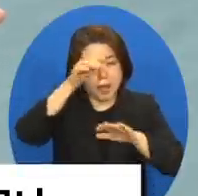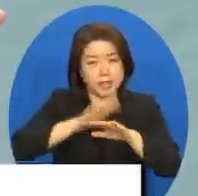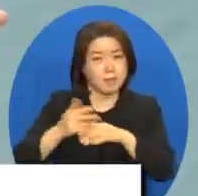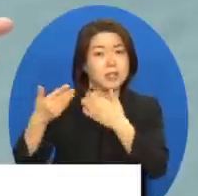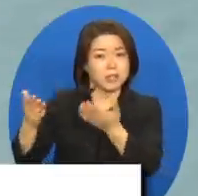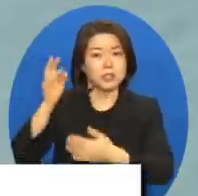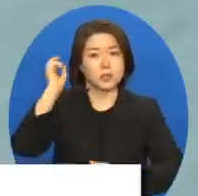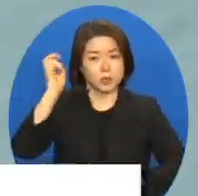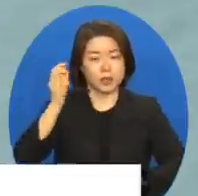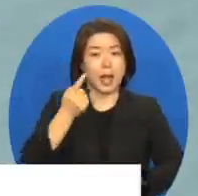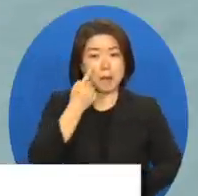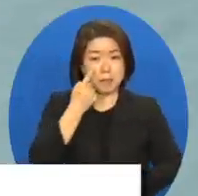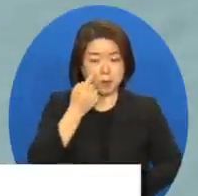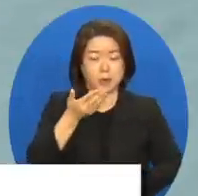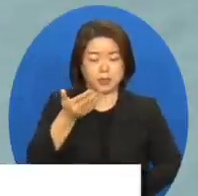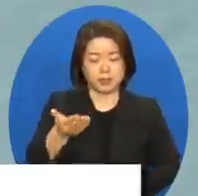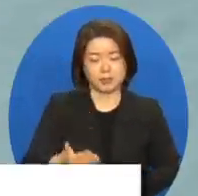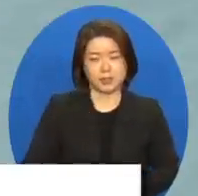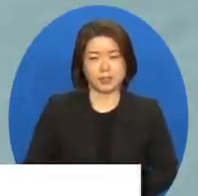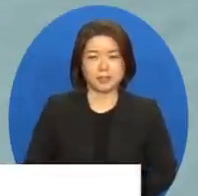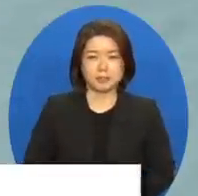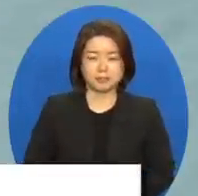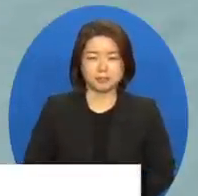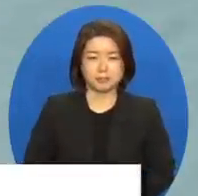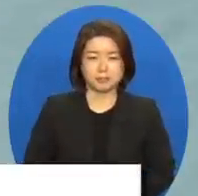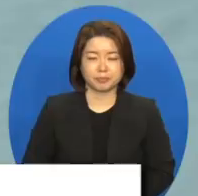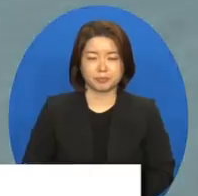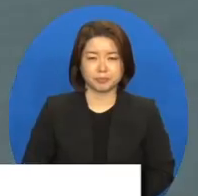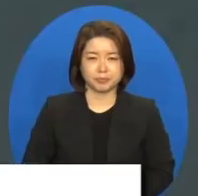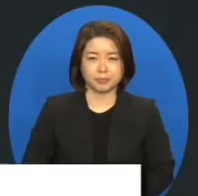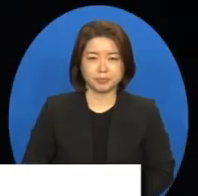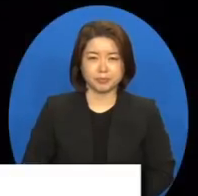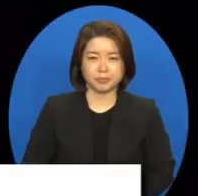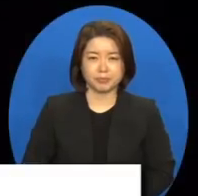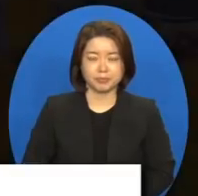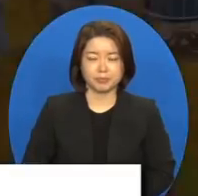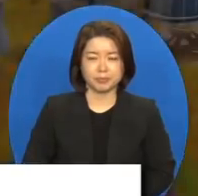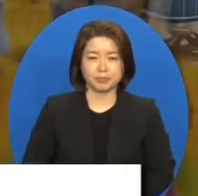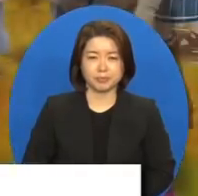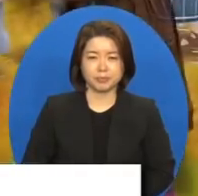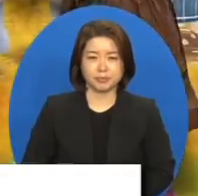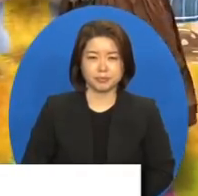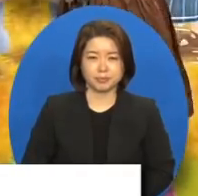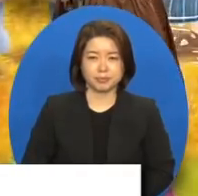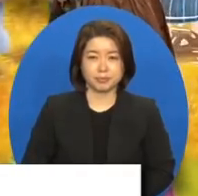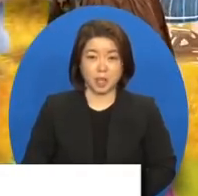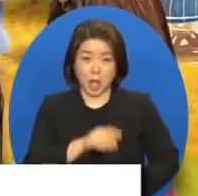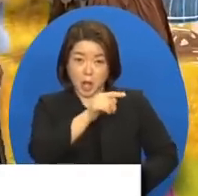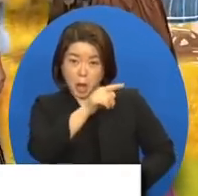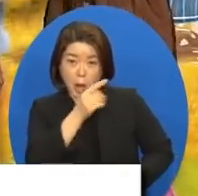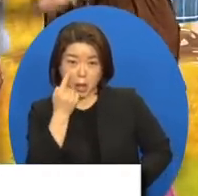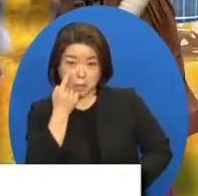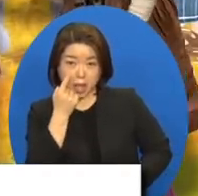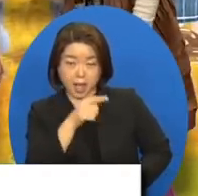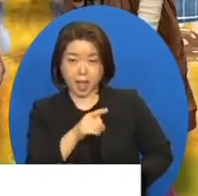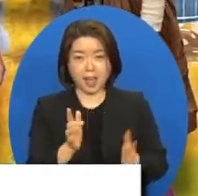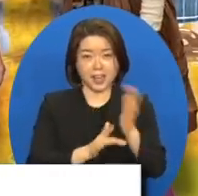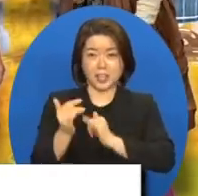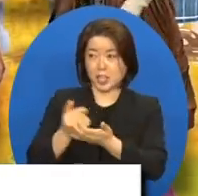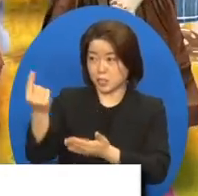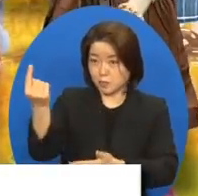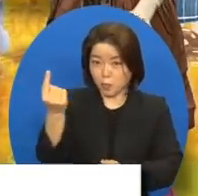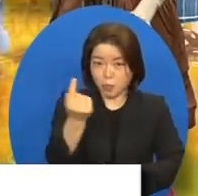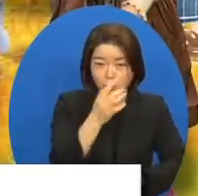드리는구나, 한번 보여드리고 싶습니다. 한번 보실까요? 저기 봐, 저기 예수님